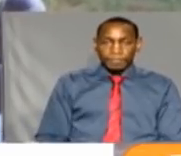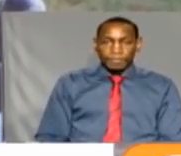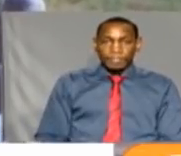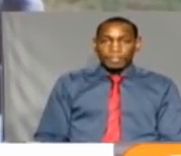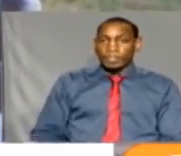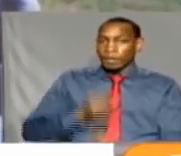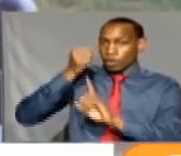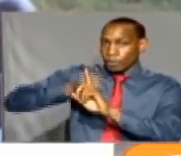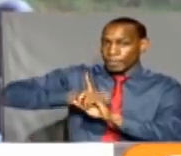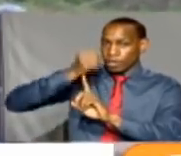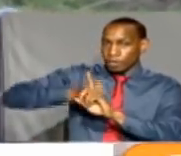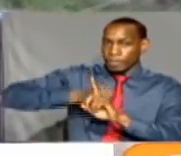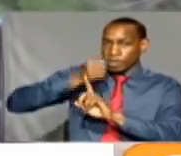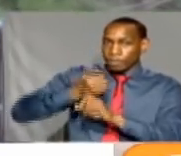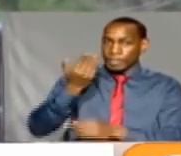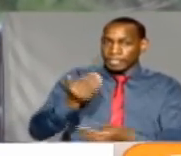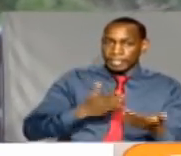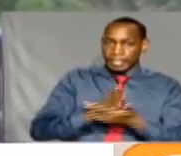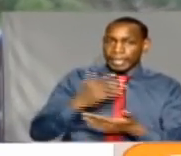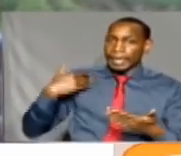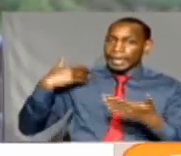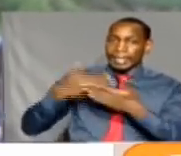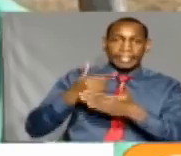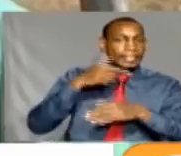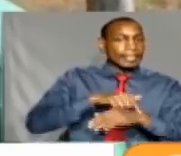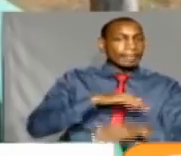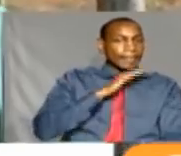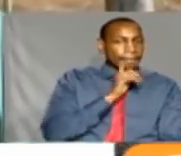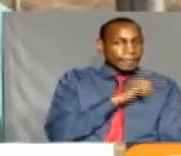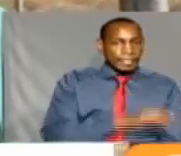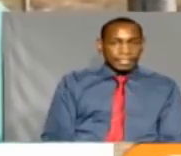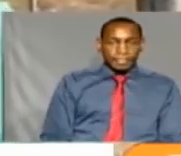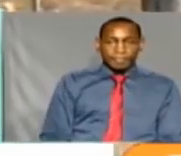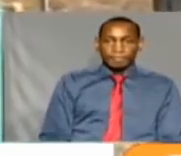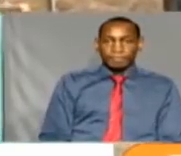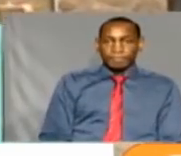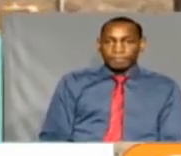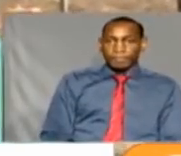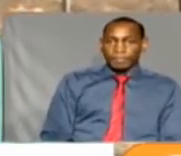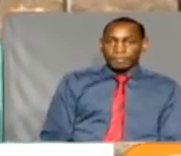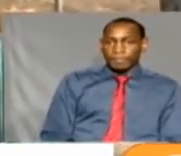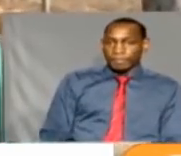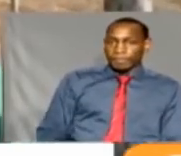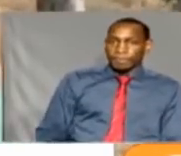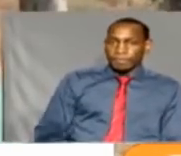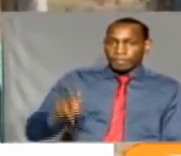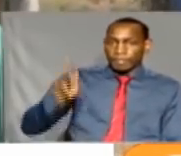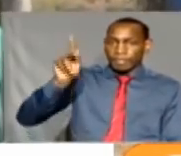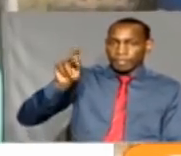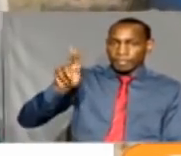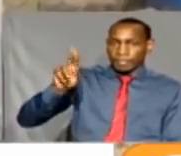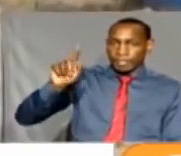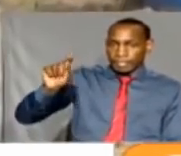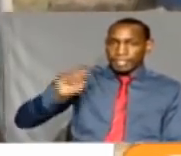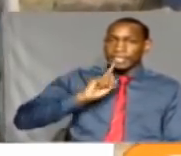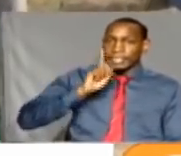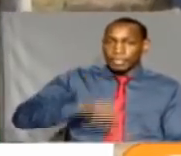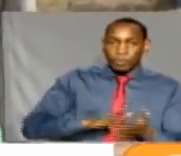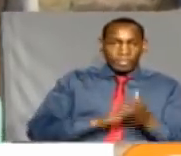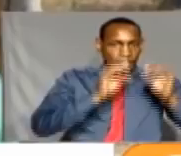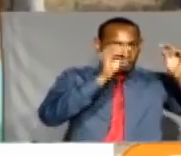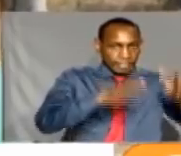for your child's rights till the last breath. And as Kenya National Union teachers, we are saying a